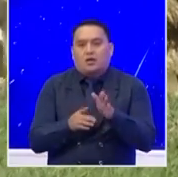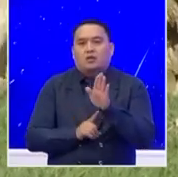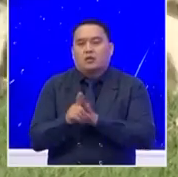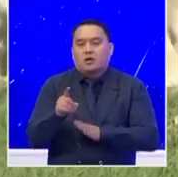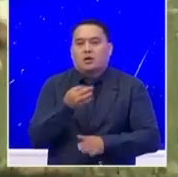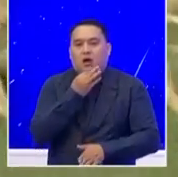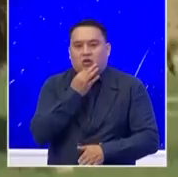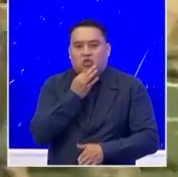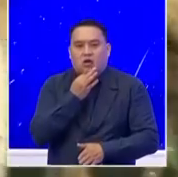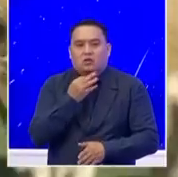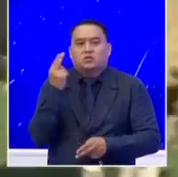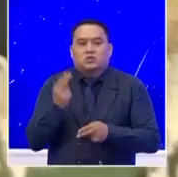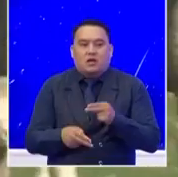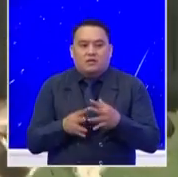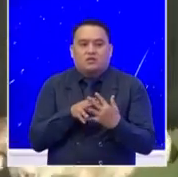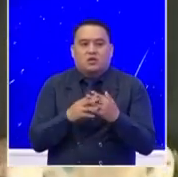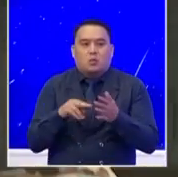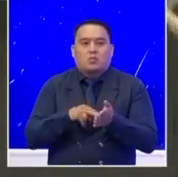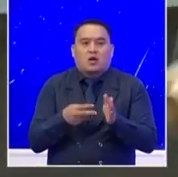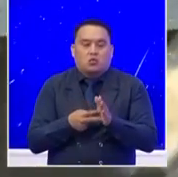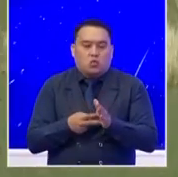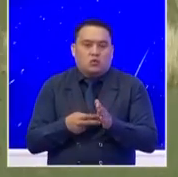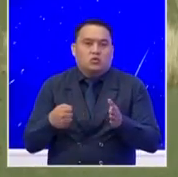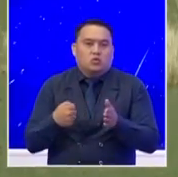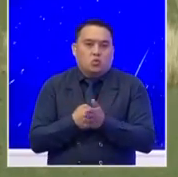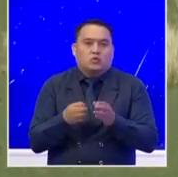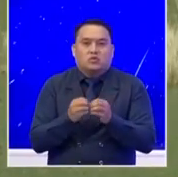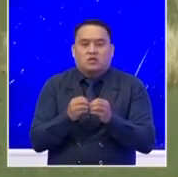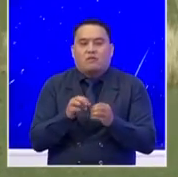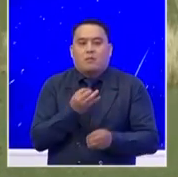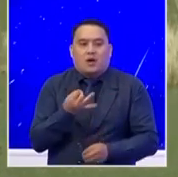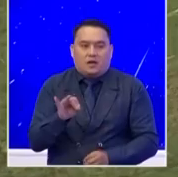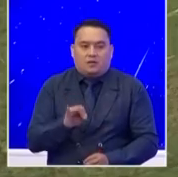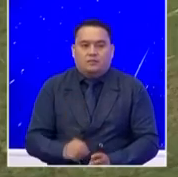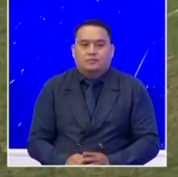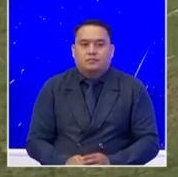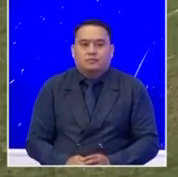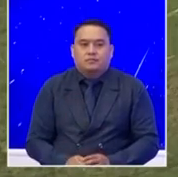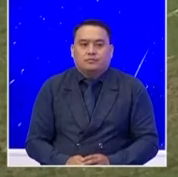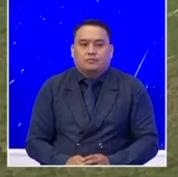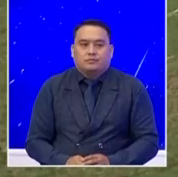раньше обычного. Завершить ее крестьяне планируют уже до 10 мая.